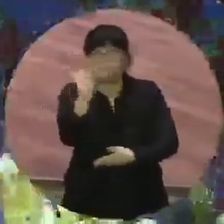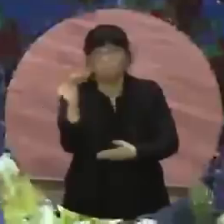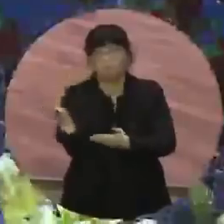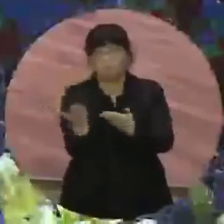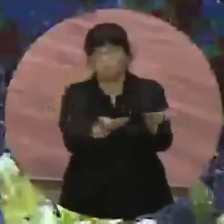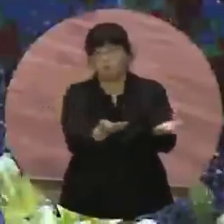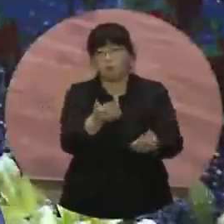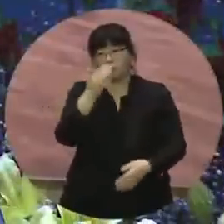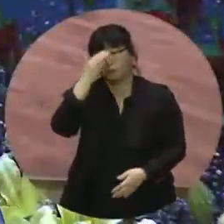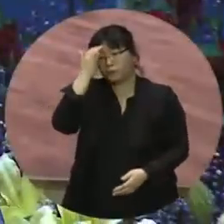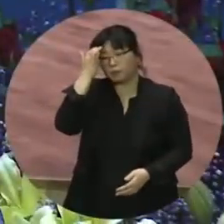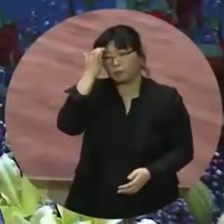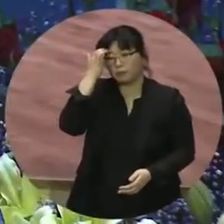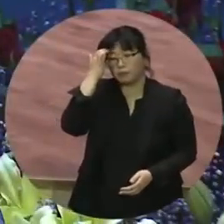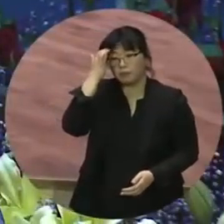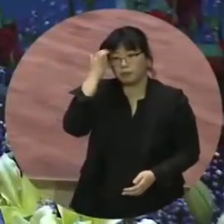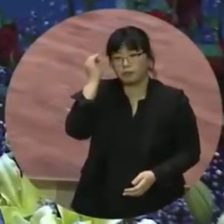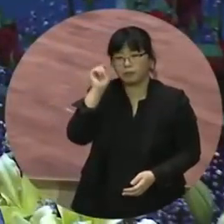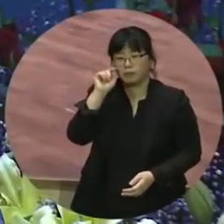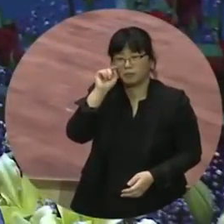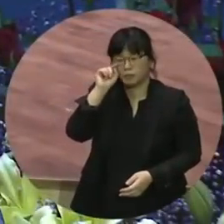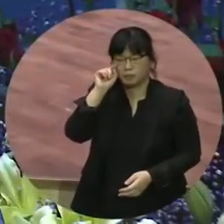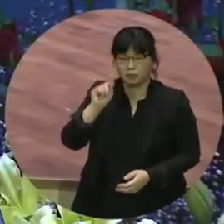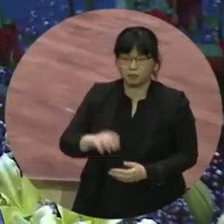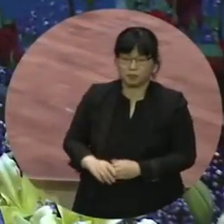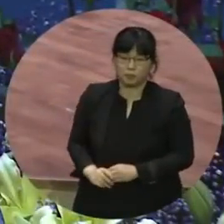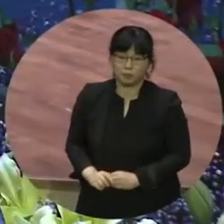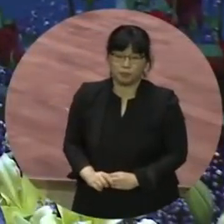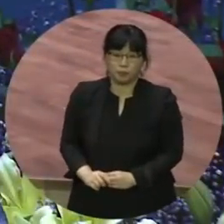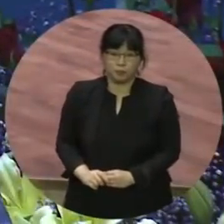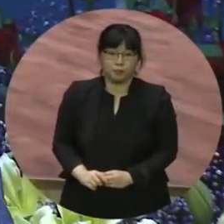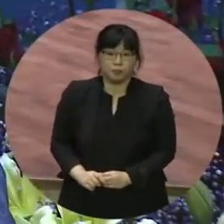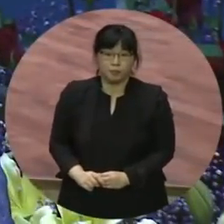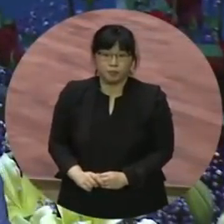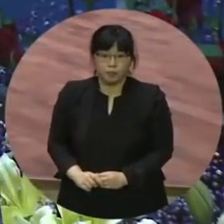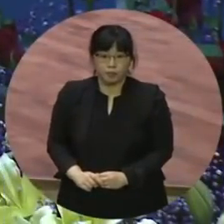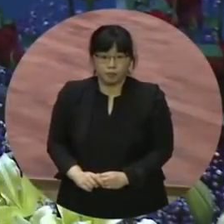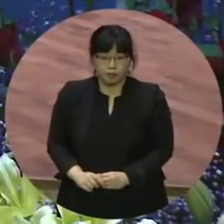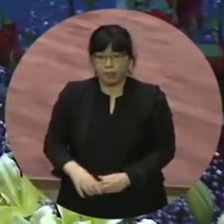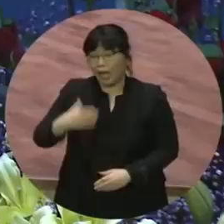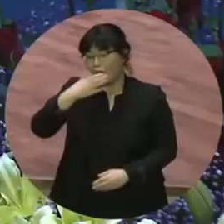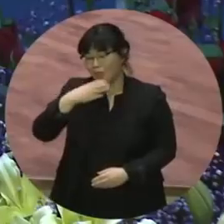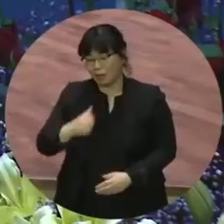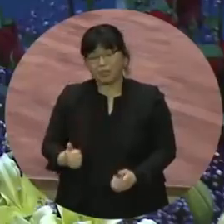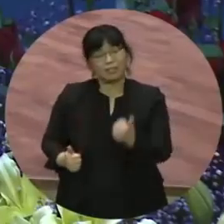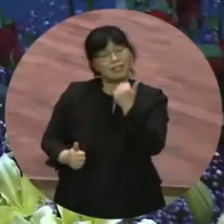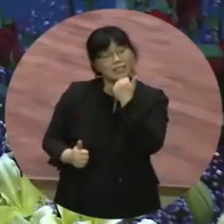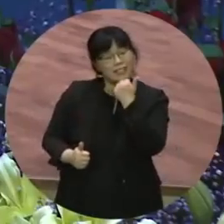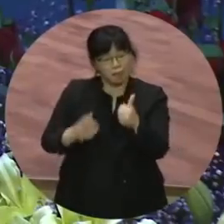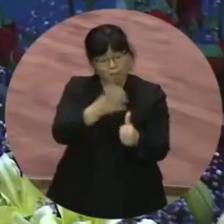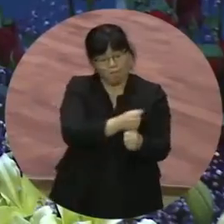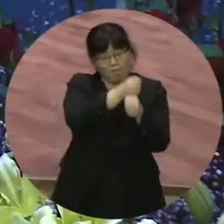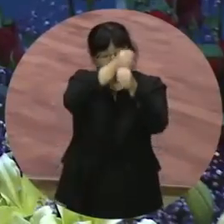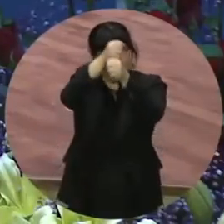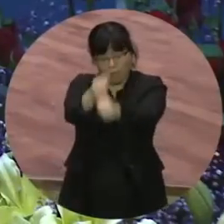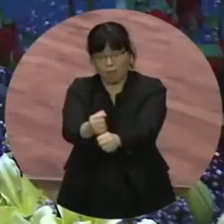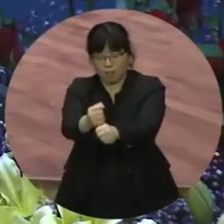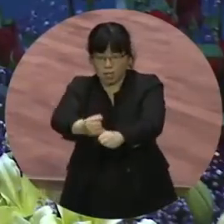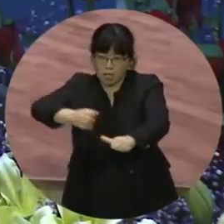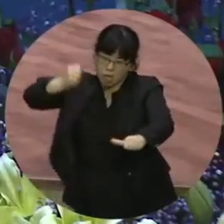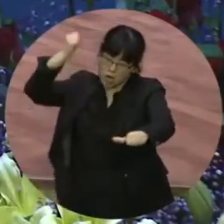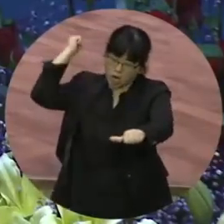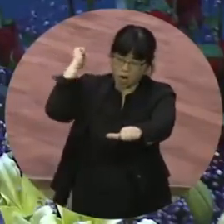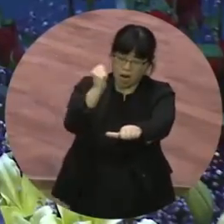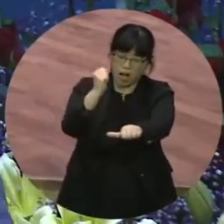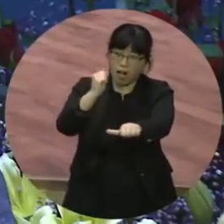아브라함이 하나님께서 말씀하신 대로 아들 이삭을 번제로 드리려고 하니까 다급해진 쪽은 하나님. 그래서